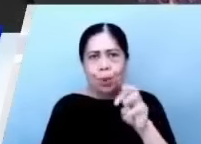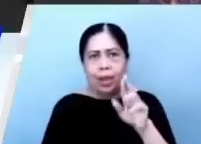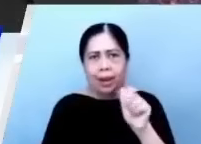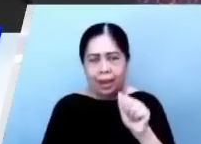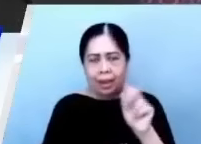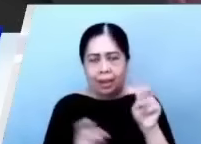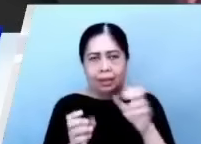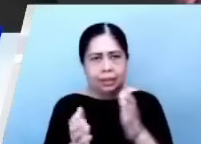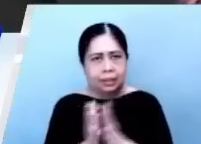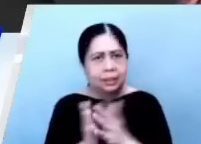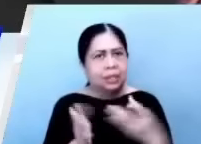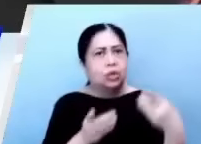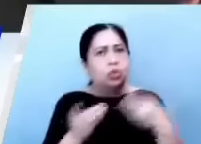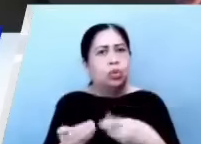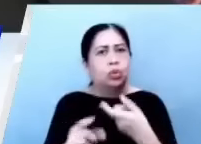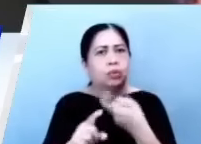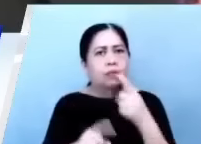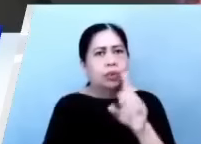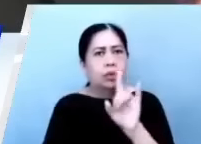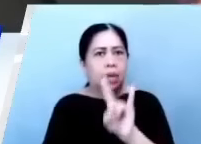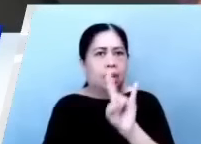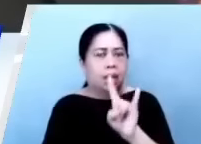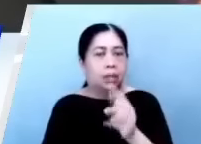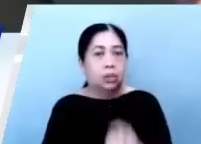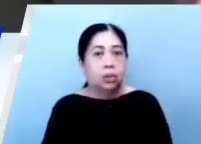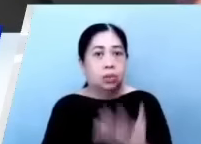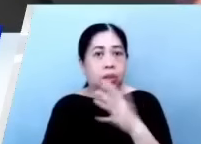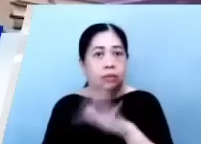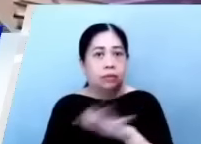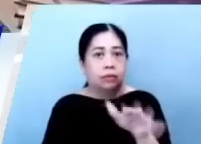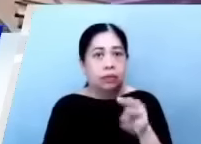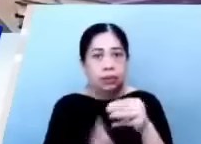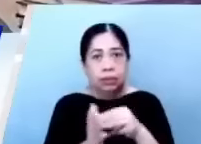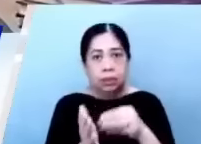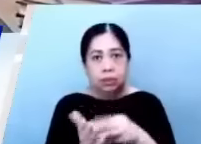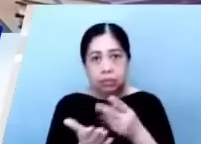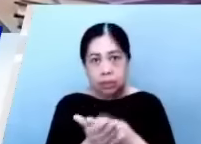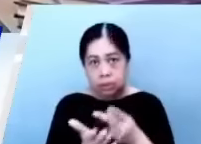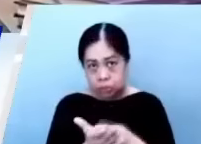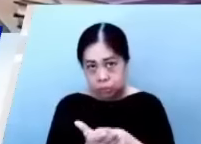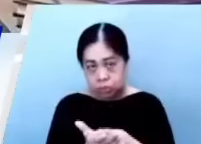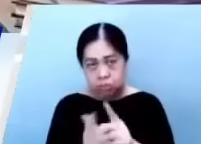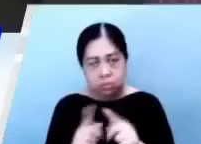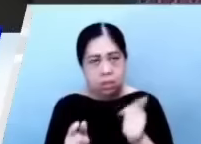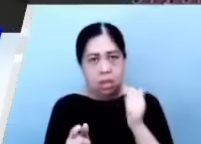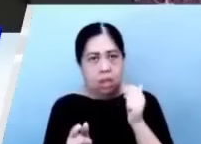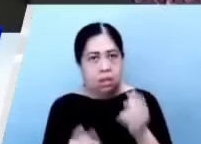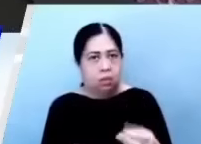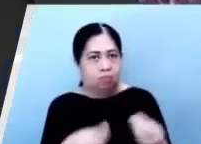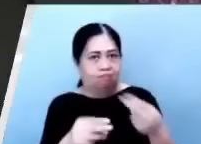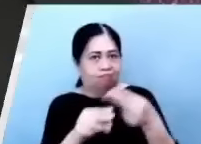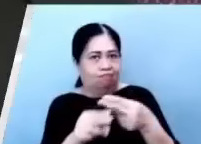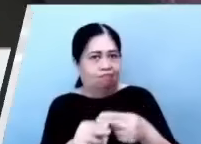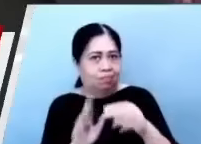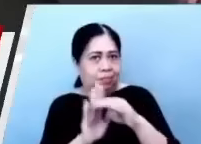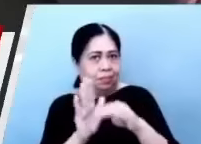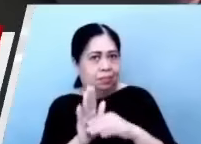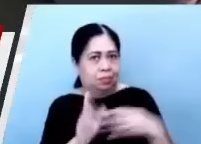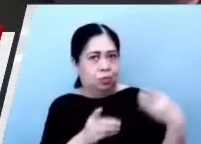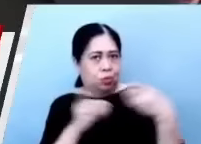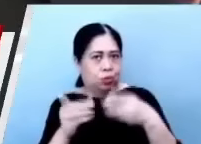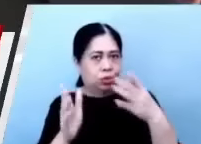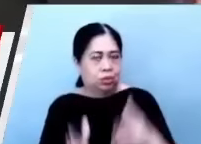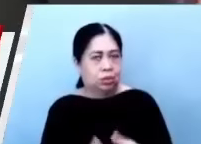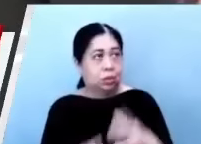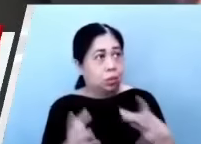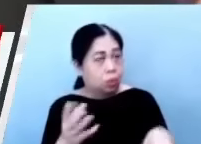mga donors sa ad na nagkakahalaga ng 55 million pesos pero tumanggi siyang ibigay ito. For additional information of the